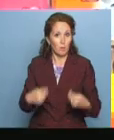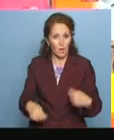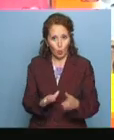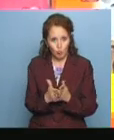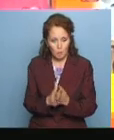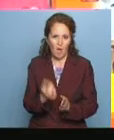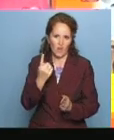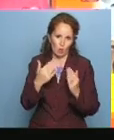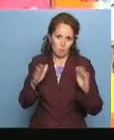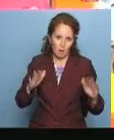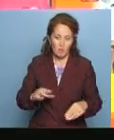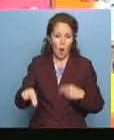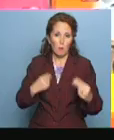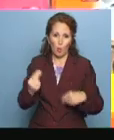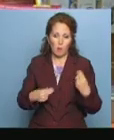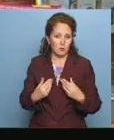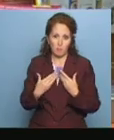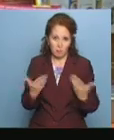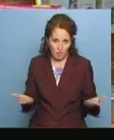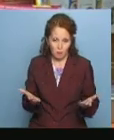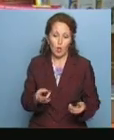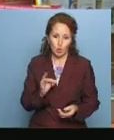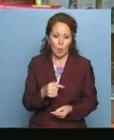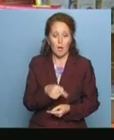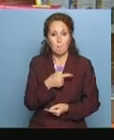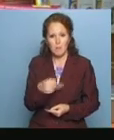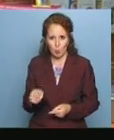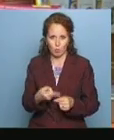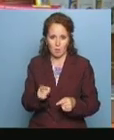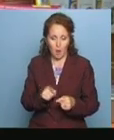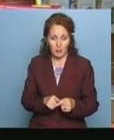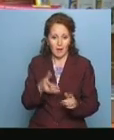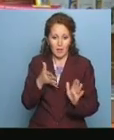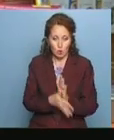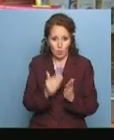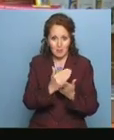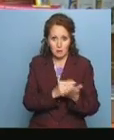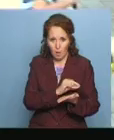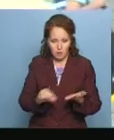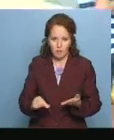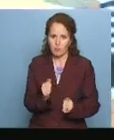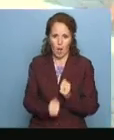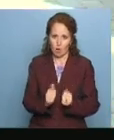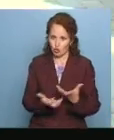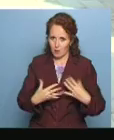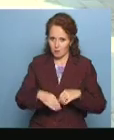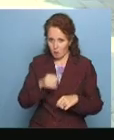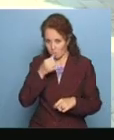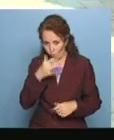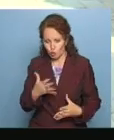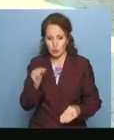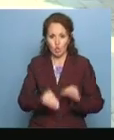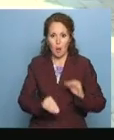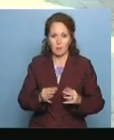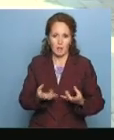Покупателей особо нет, говорит продавец. Однако даже за минусом этой расходной статьи далеко не каждой семье так просто собрать ребенка в школу. Тем,